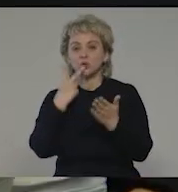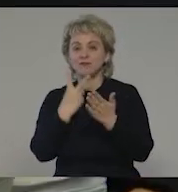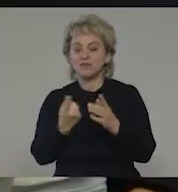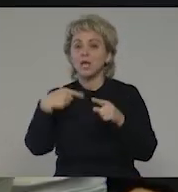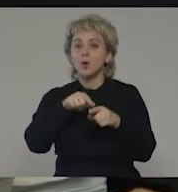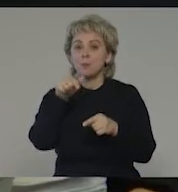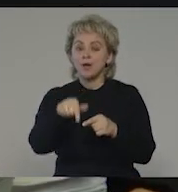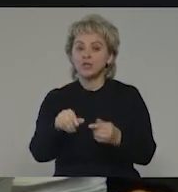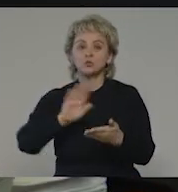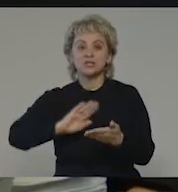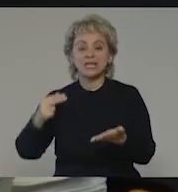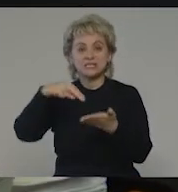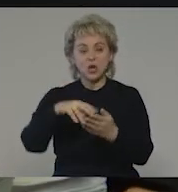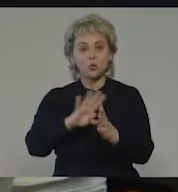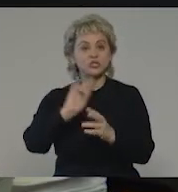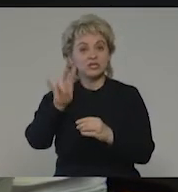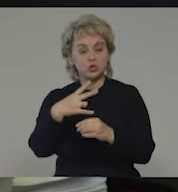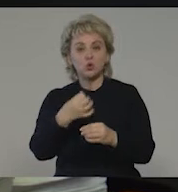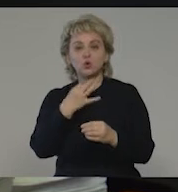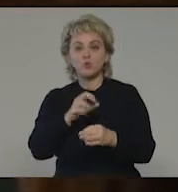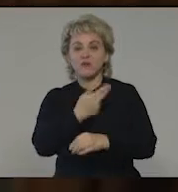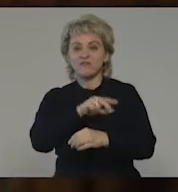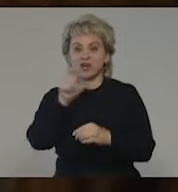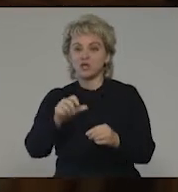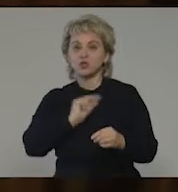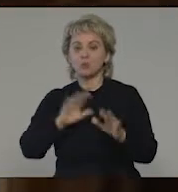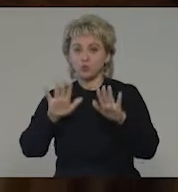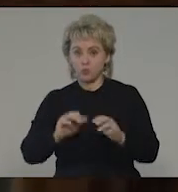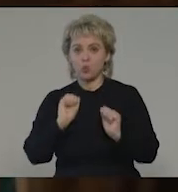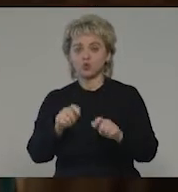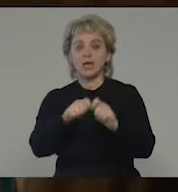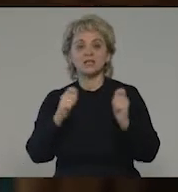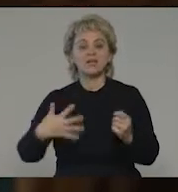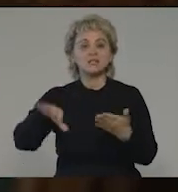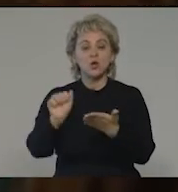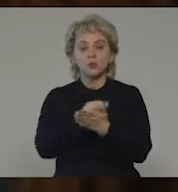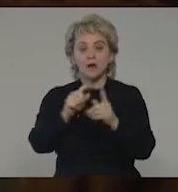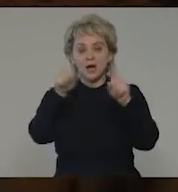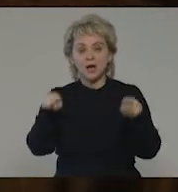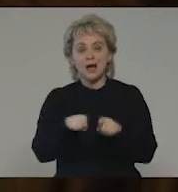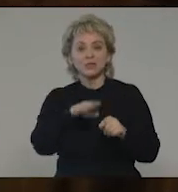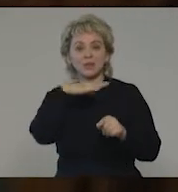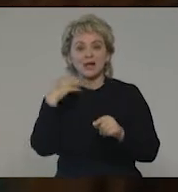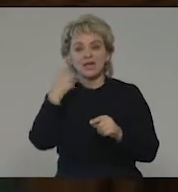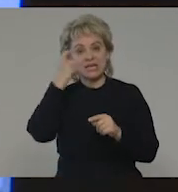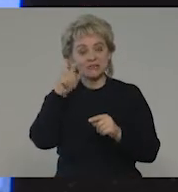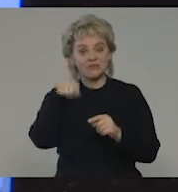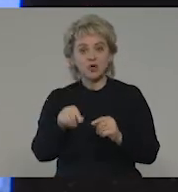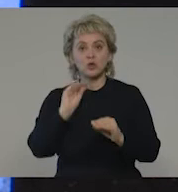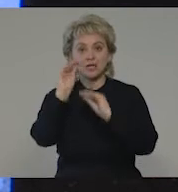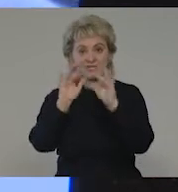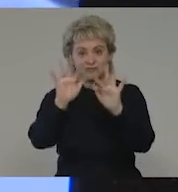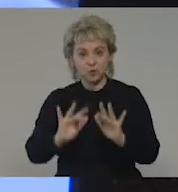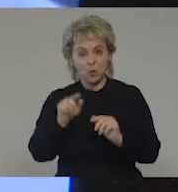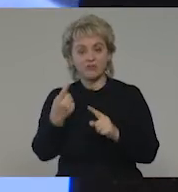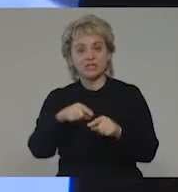Потому стоять за ней в очереди и не надо. Любой врач на рабочем месте может ее открыть. Все бумажные карты пациентов с многолетней информацией